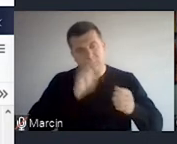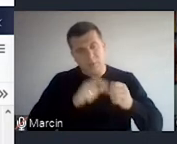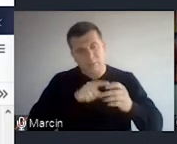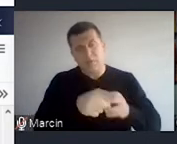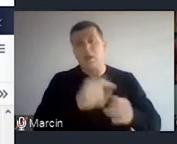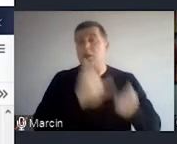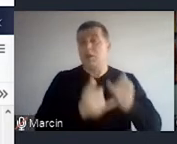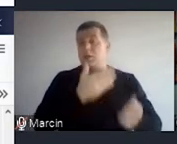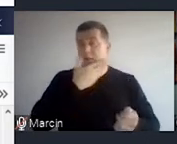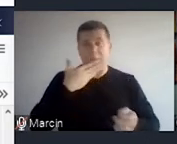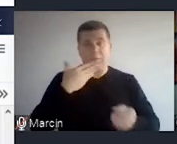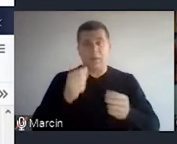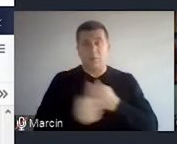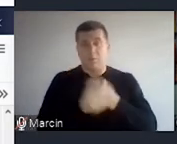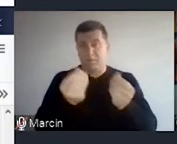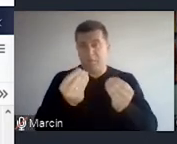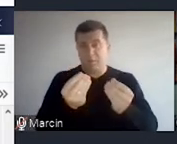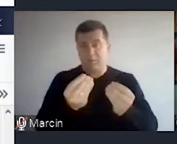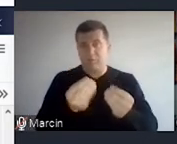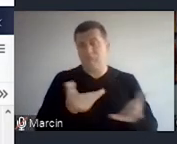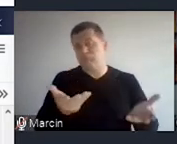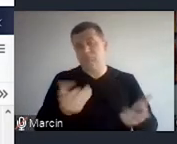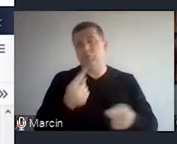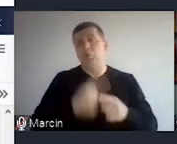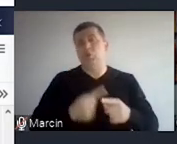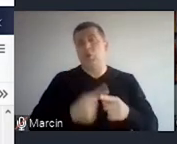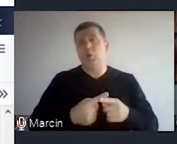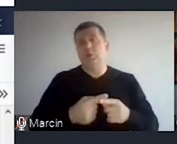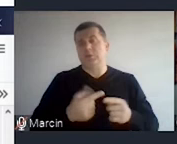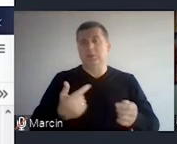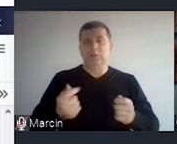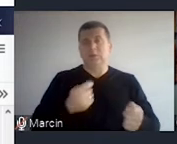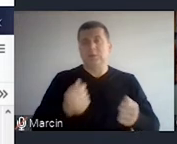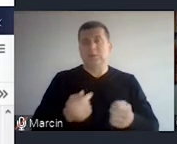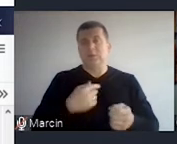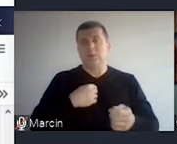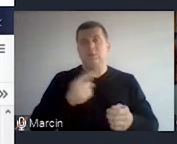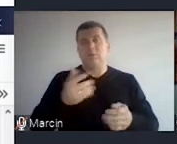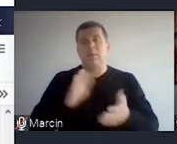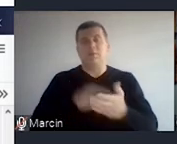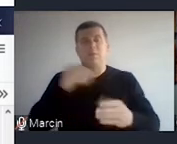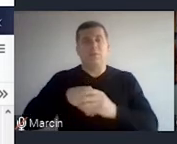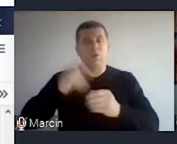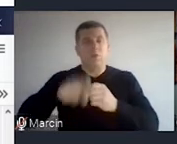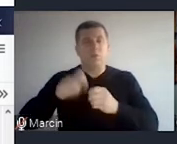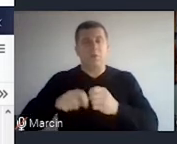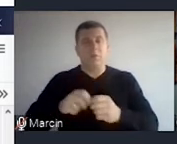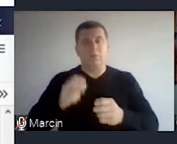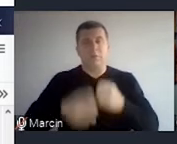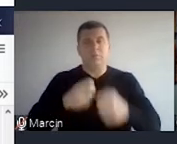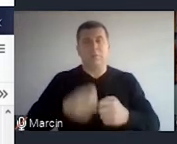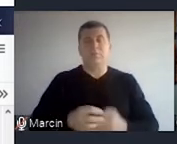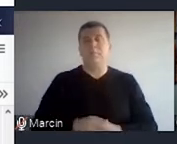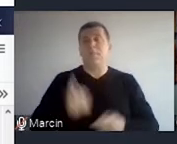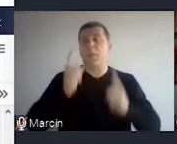tej dokumentacji finansowej w rozliczeniu będzie nam trochę krzyżował szyki w kontroli. Natomiast